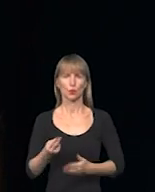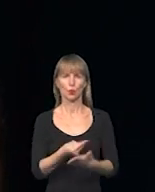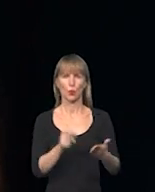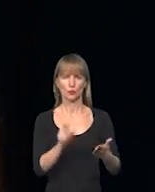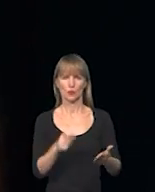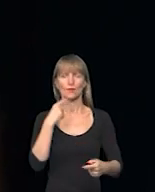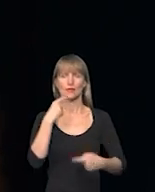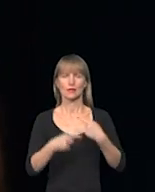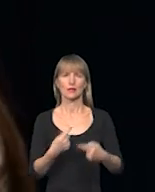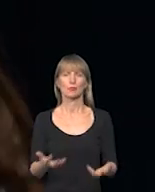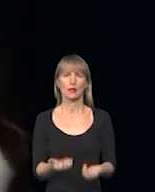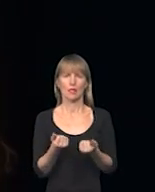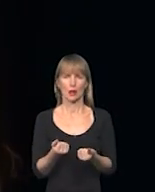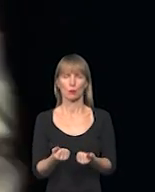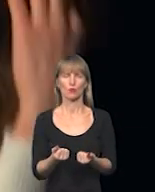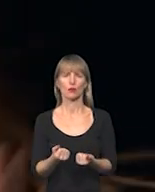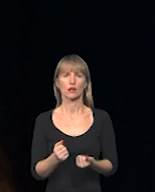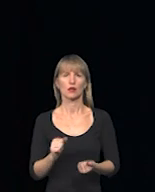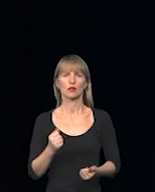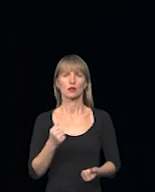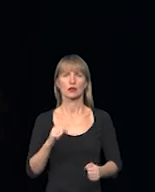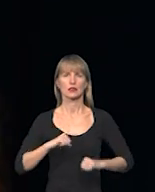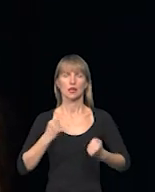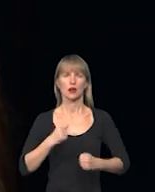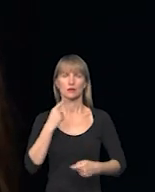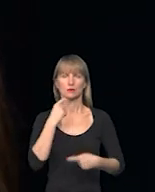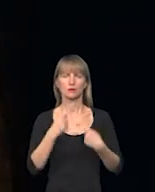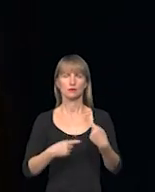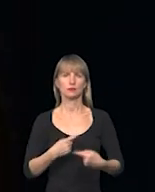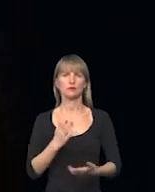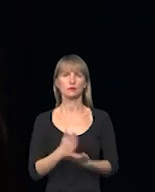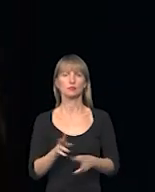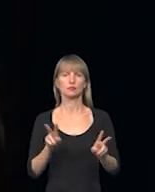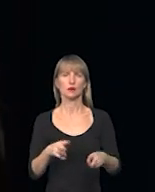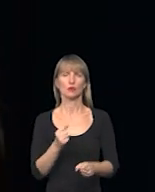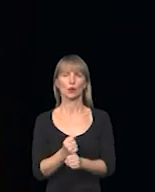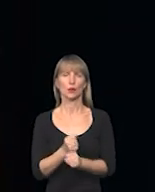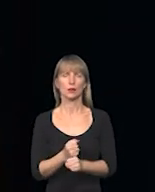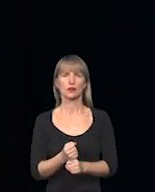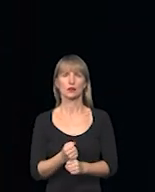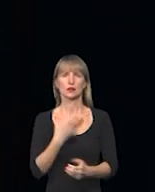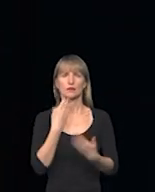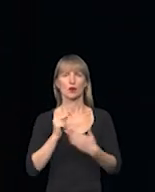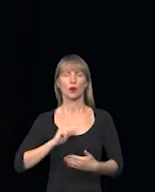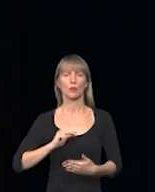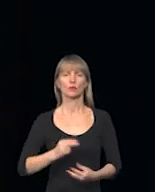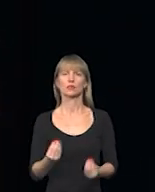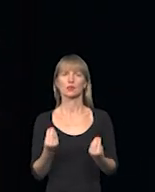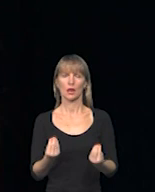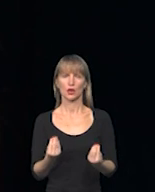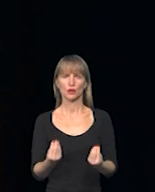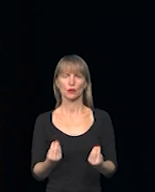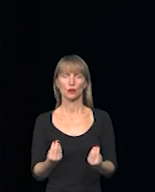оскільки я стараюсь завжди, це просто моє правило, робити свою роботу добре, якісно,